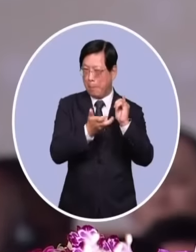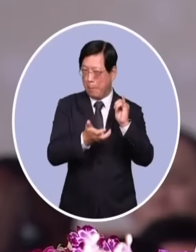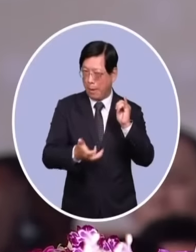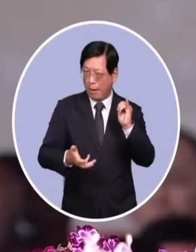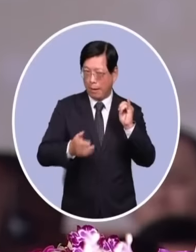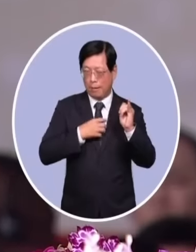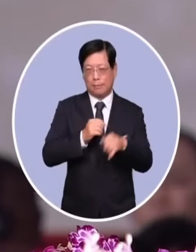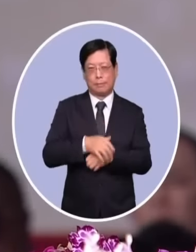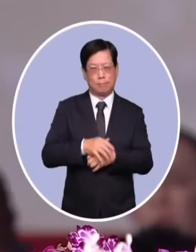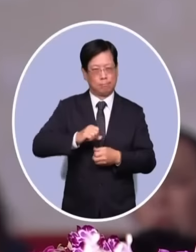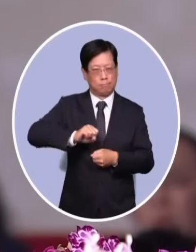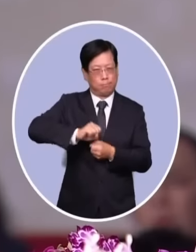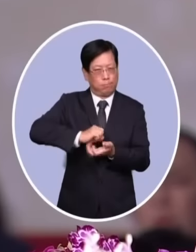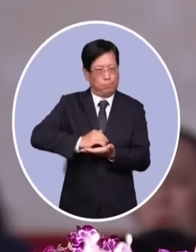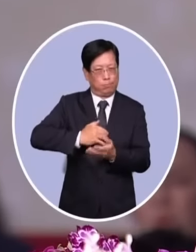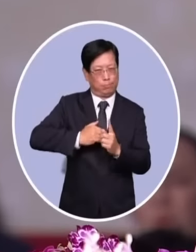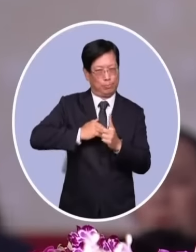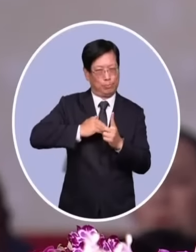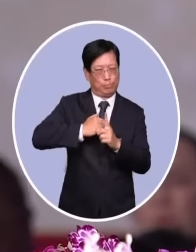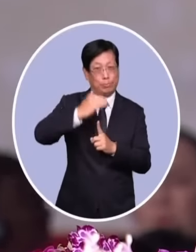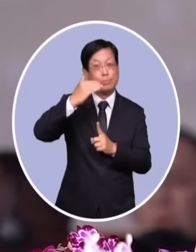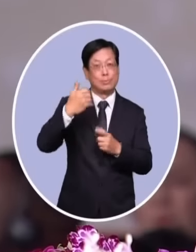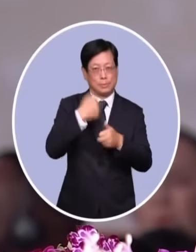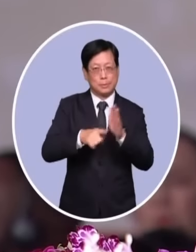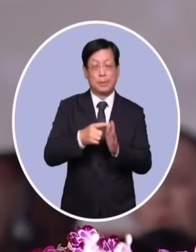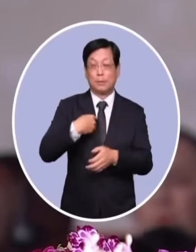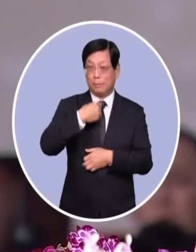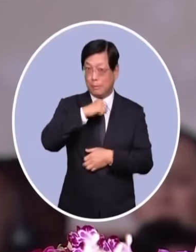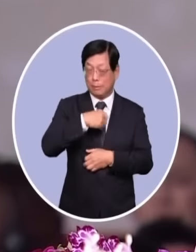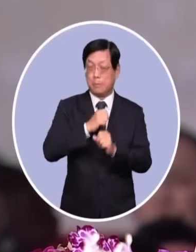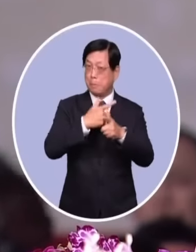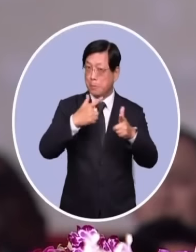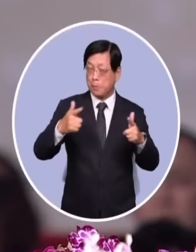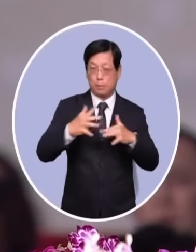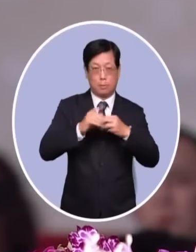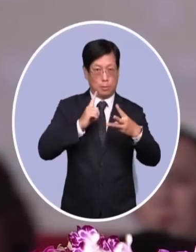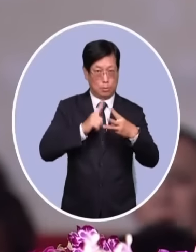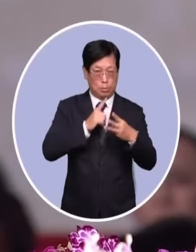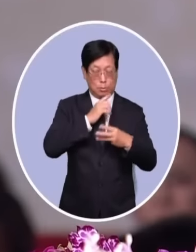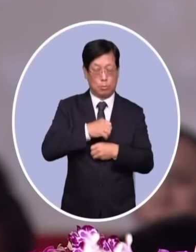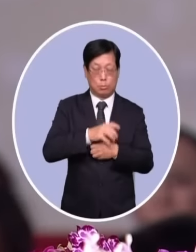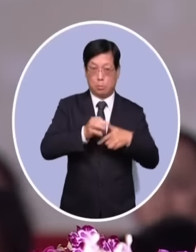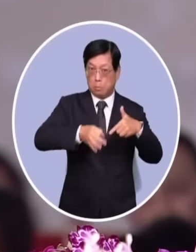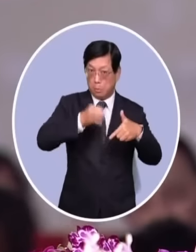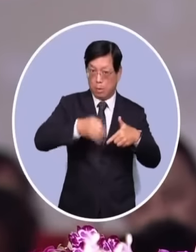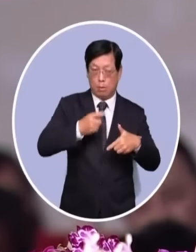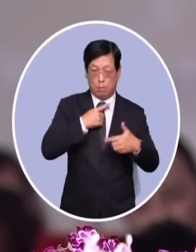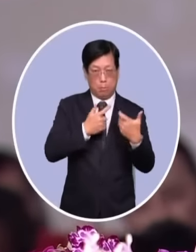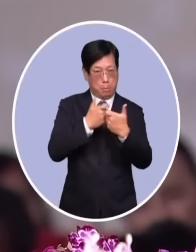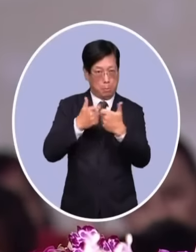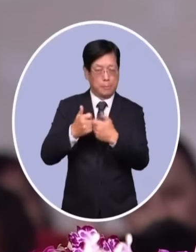力累积，也代表着台湾多元民主的价值与意